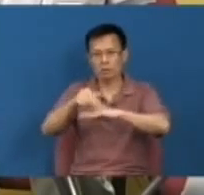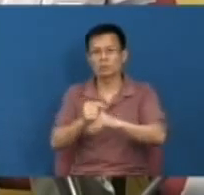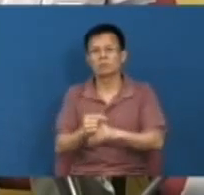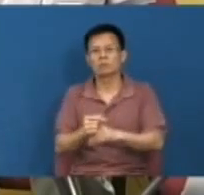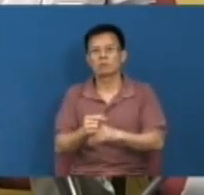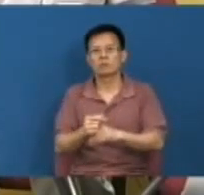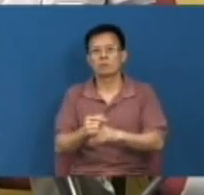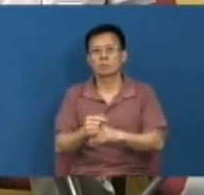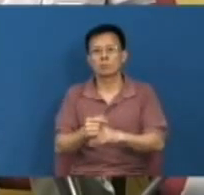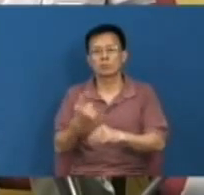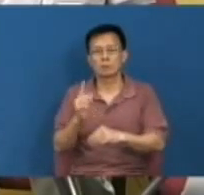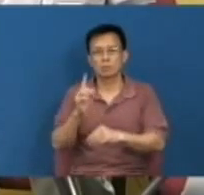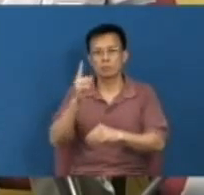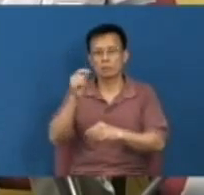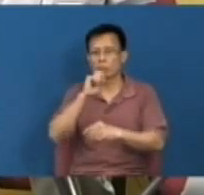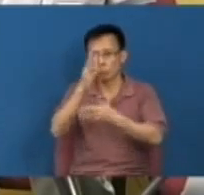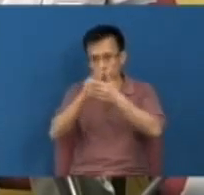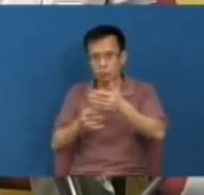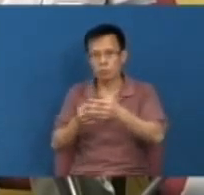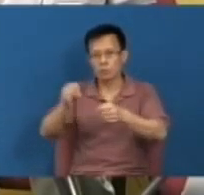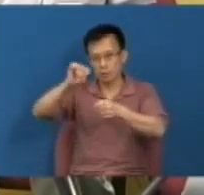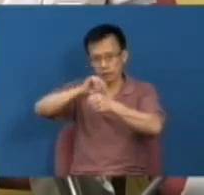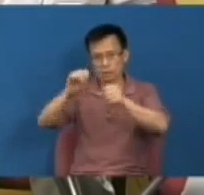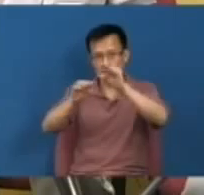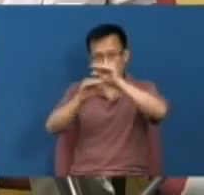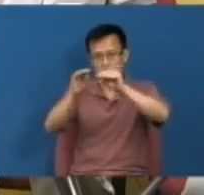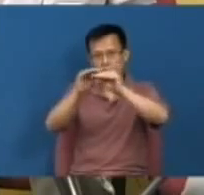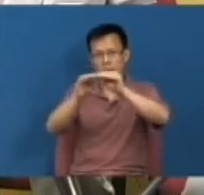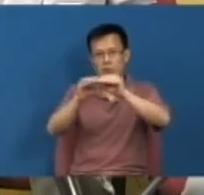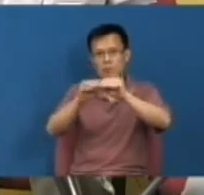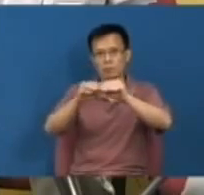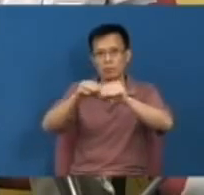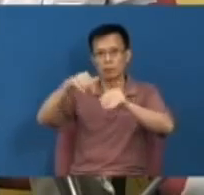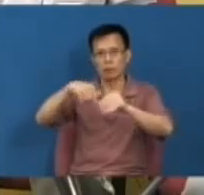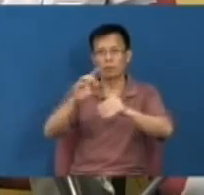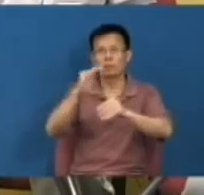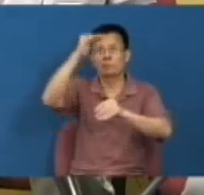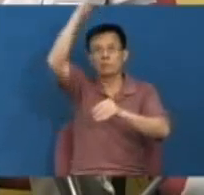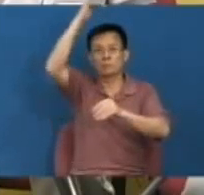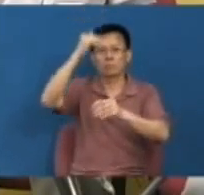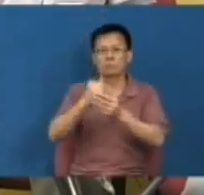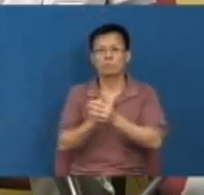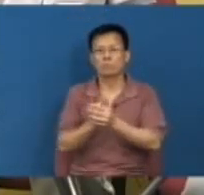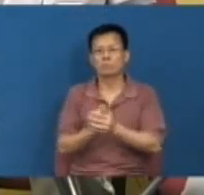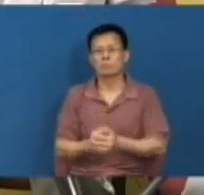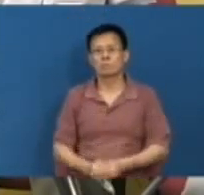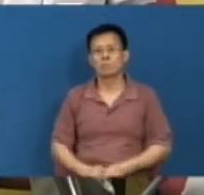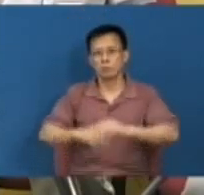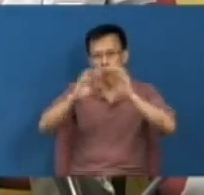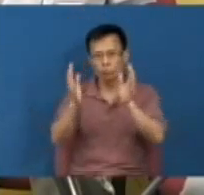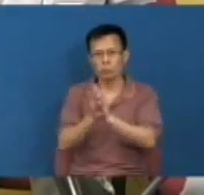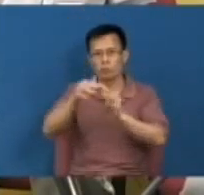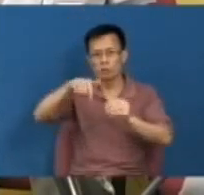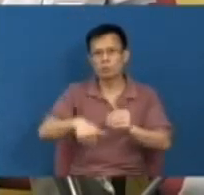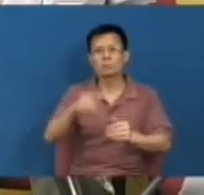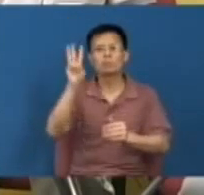就係、加建咗嘅、因為我樓底好高、因為我哋我哋所有深水埗咧、我